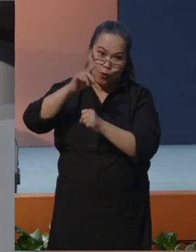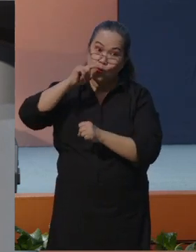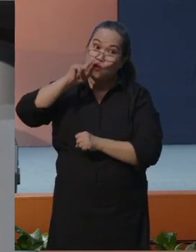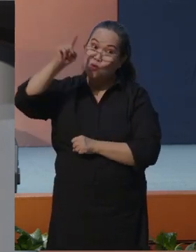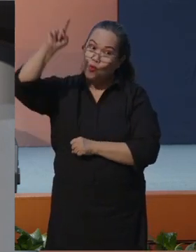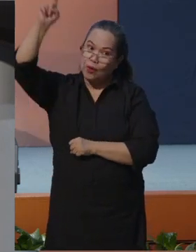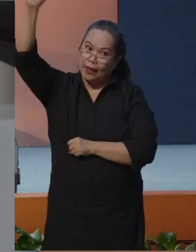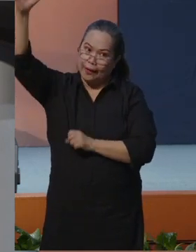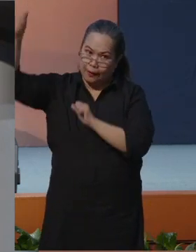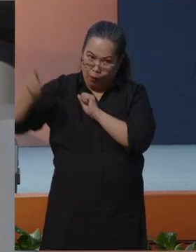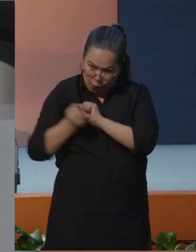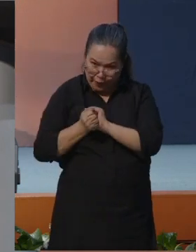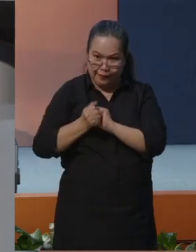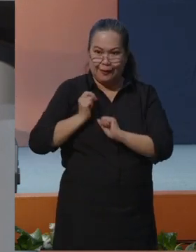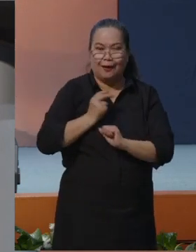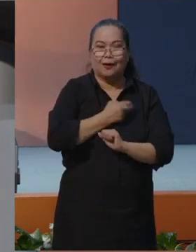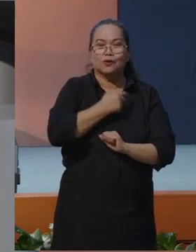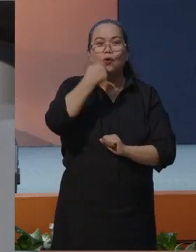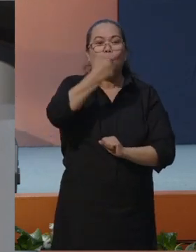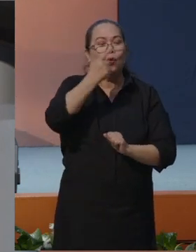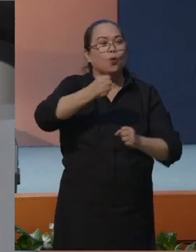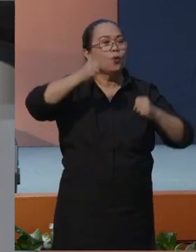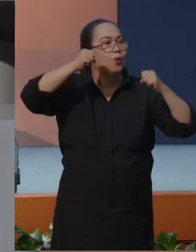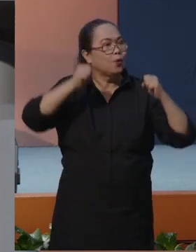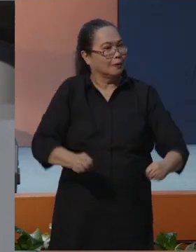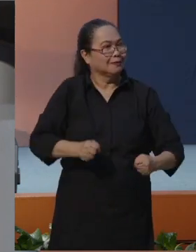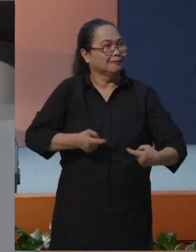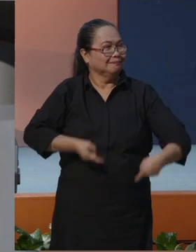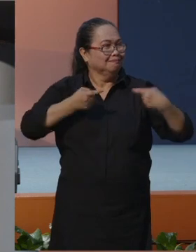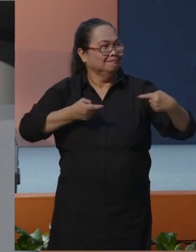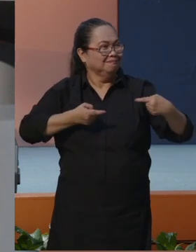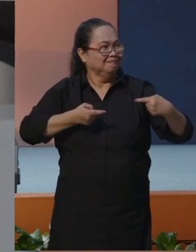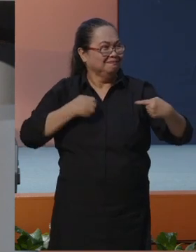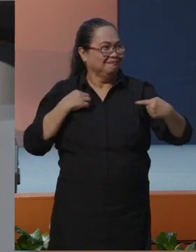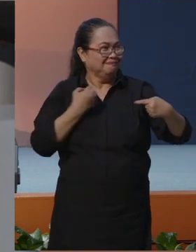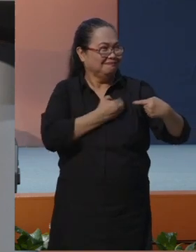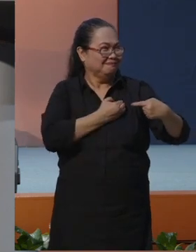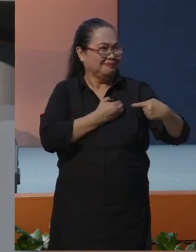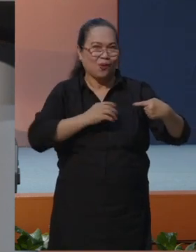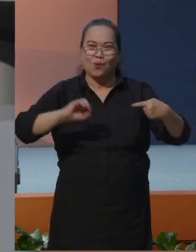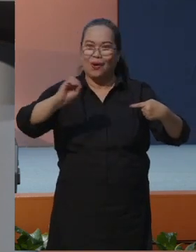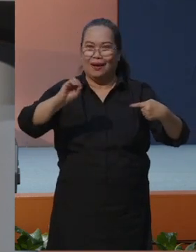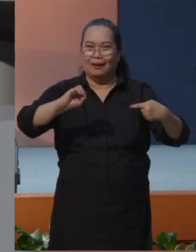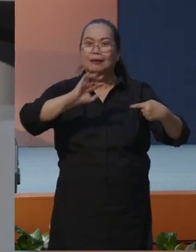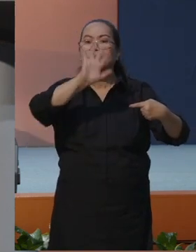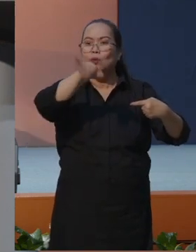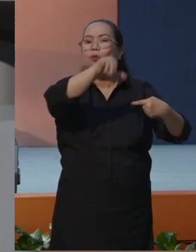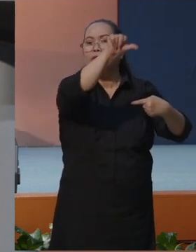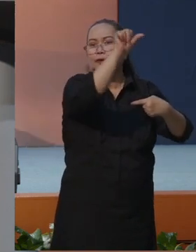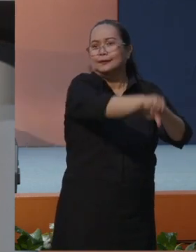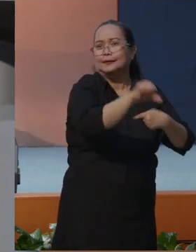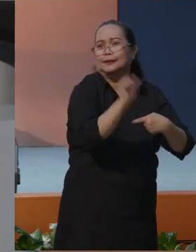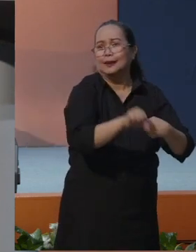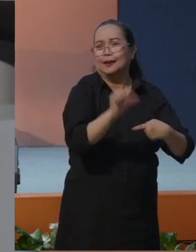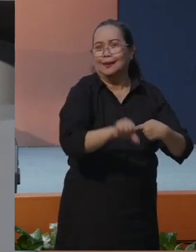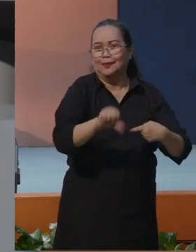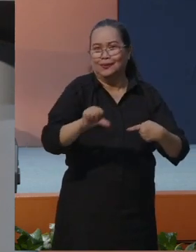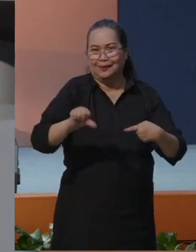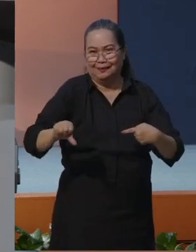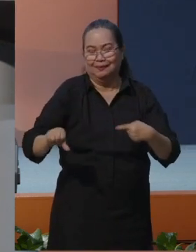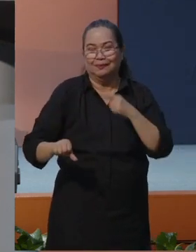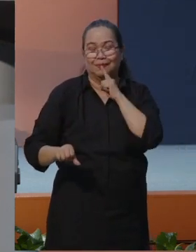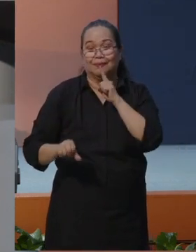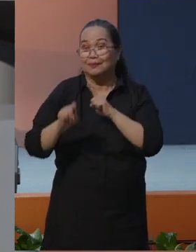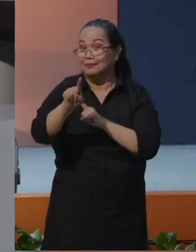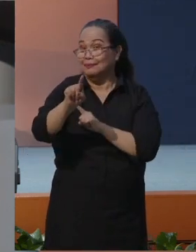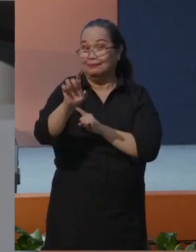for us, who can be against us? Sabi niya sa verse 37 ng Romans